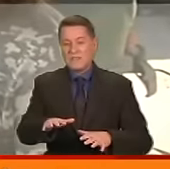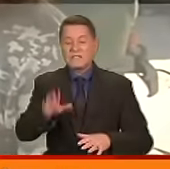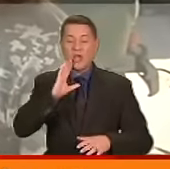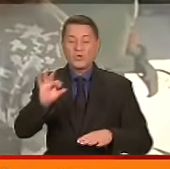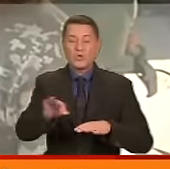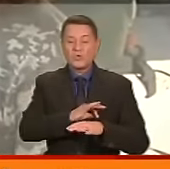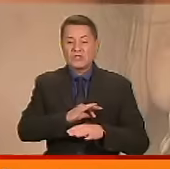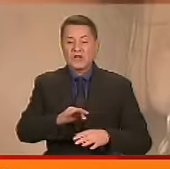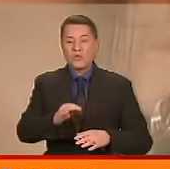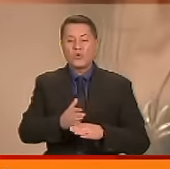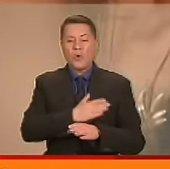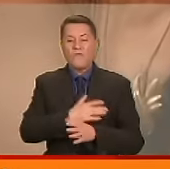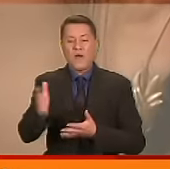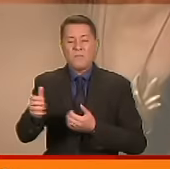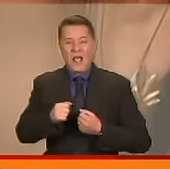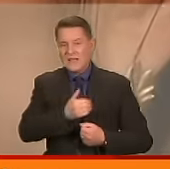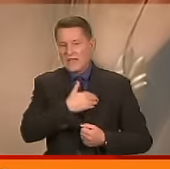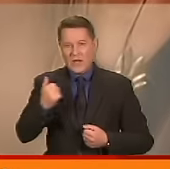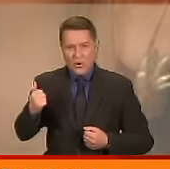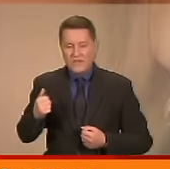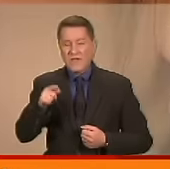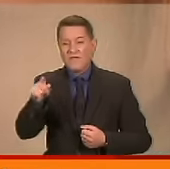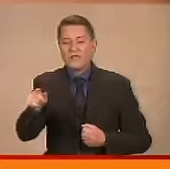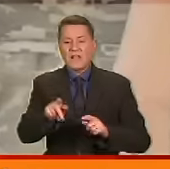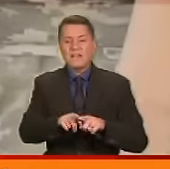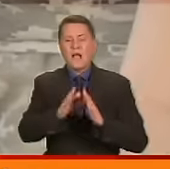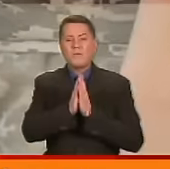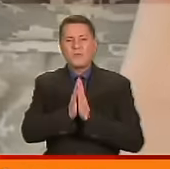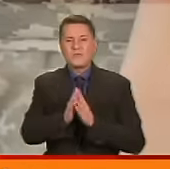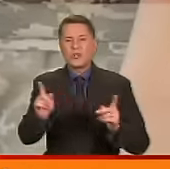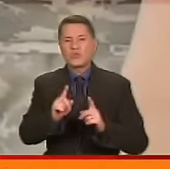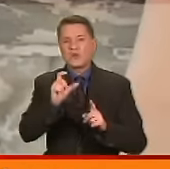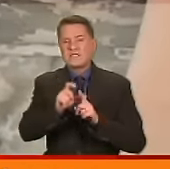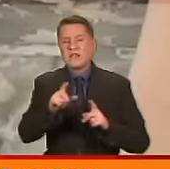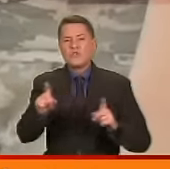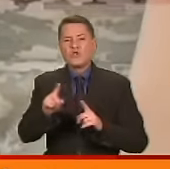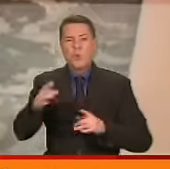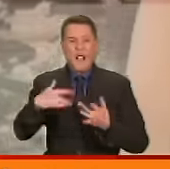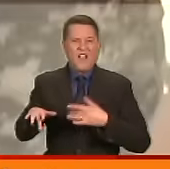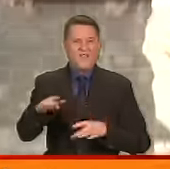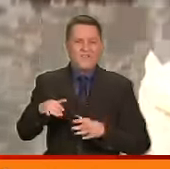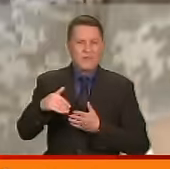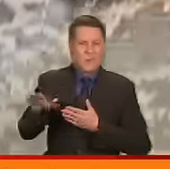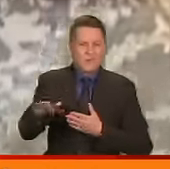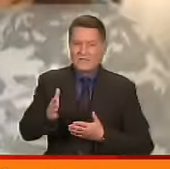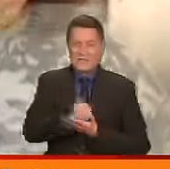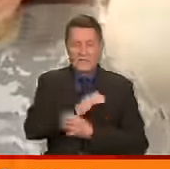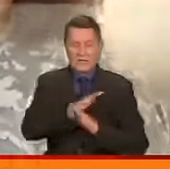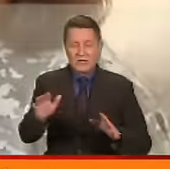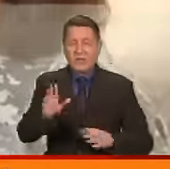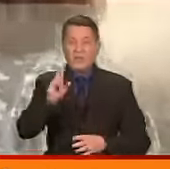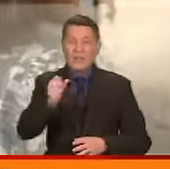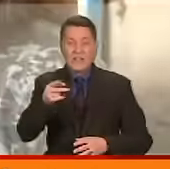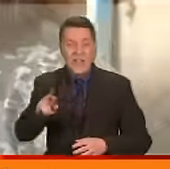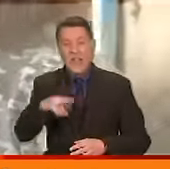фронт довго брати не хотів, боявся. Однак вона так просила, що слів, аби відмовити, не знайшов. Наталя додає,